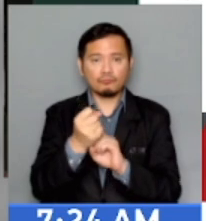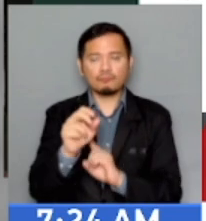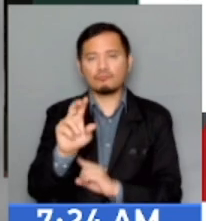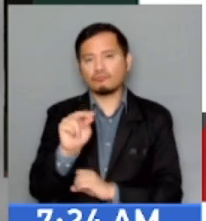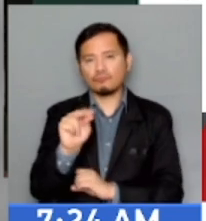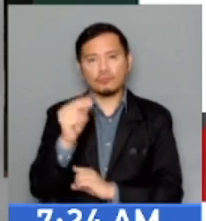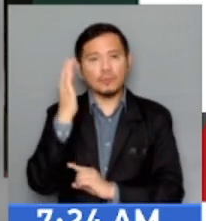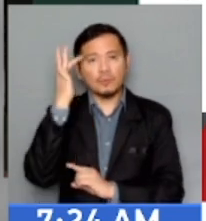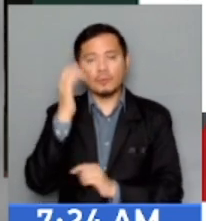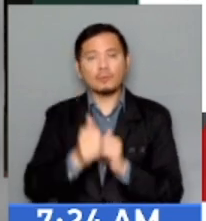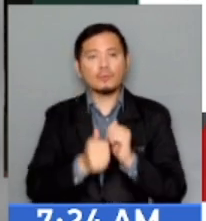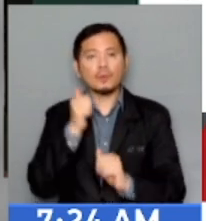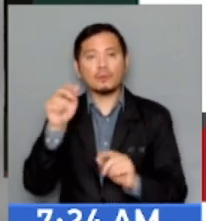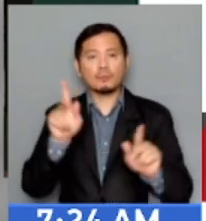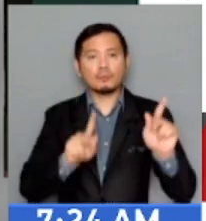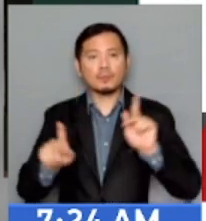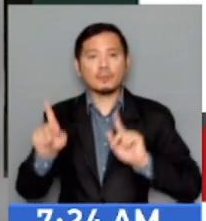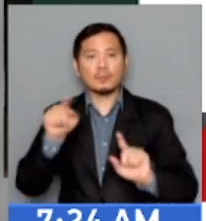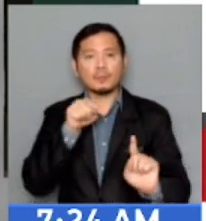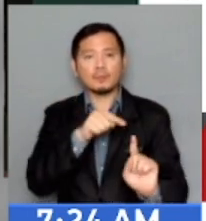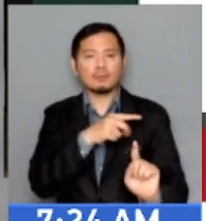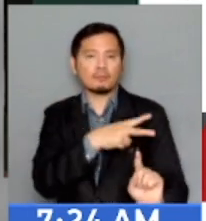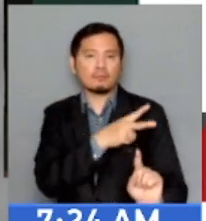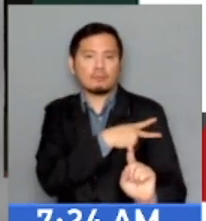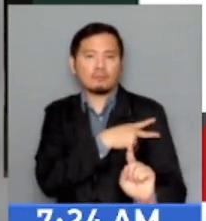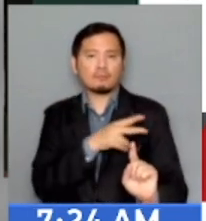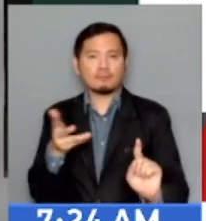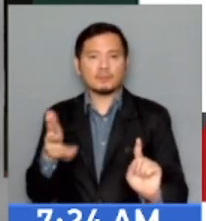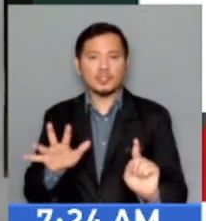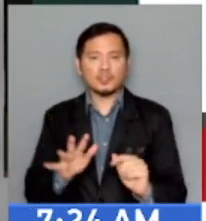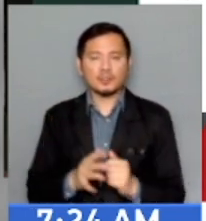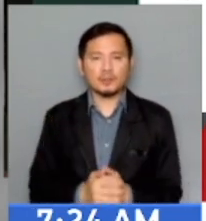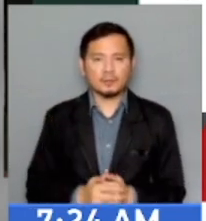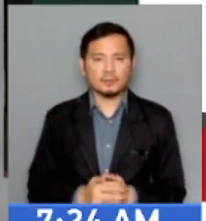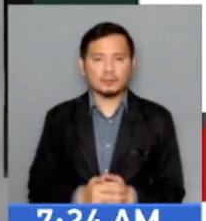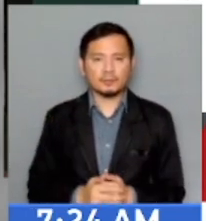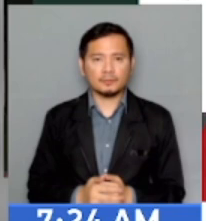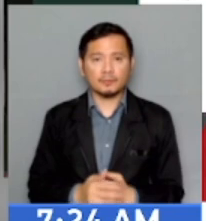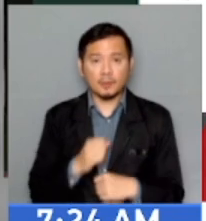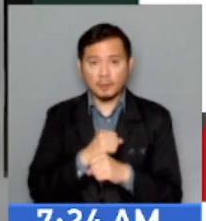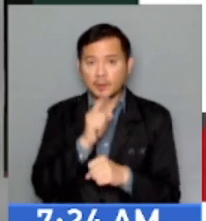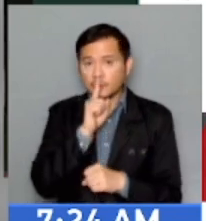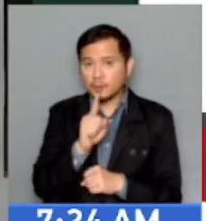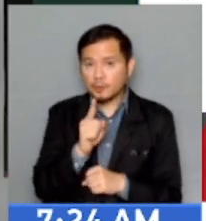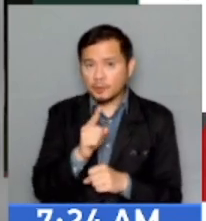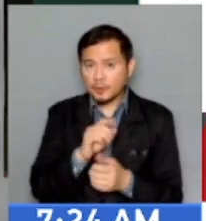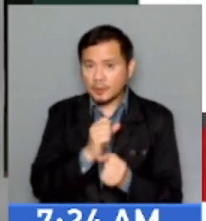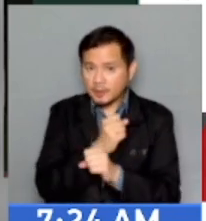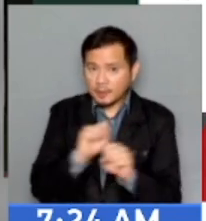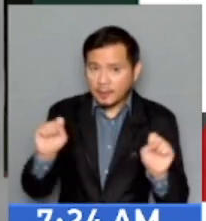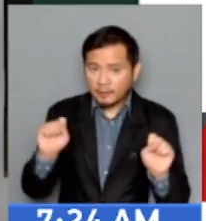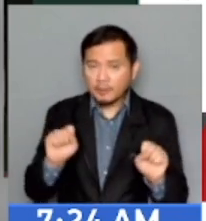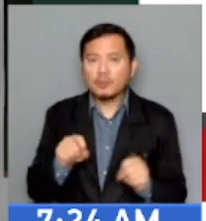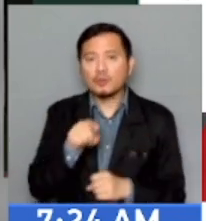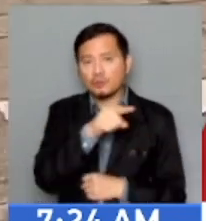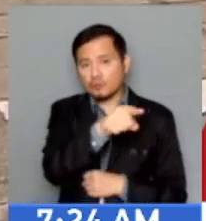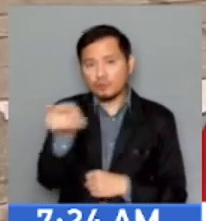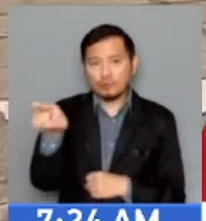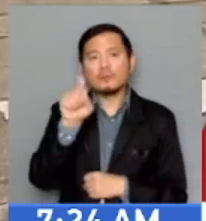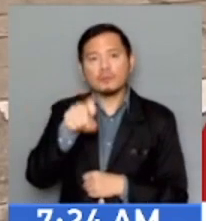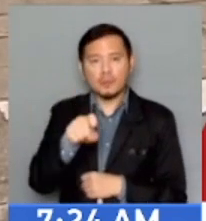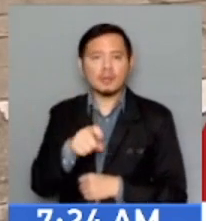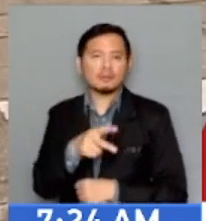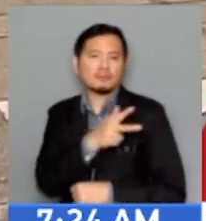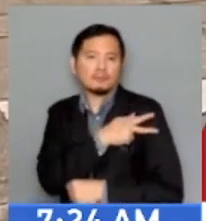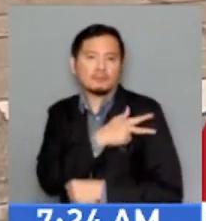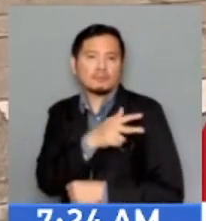mga pasyente ngayon. Upang maging sigurado, get the job done and get your boosters done.